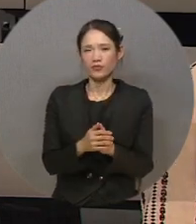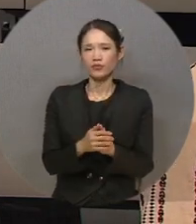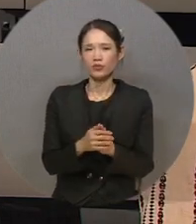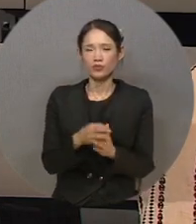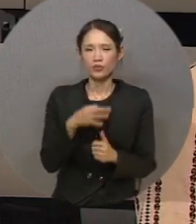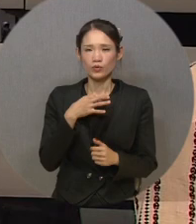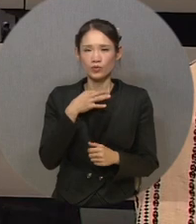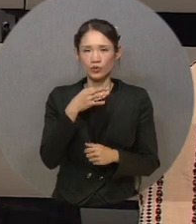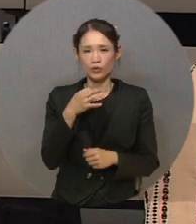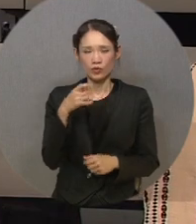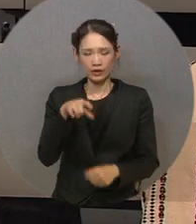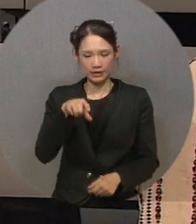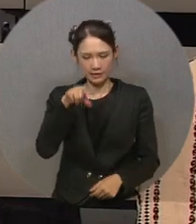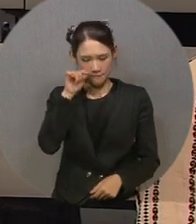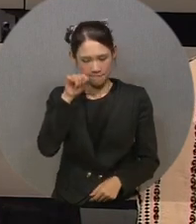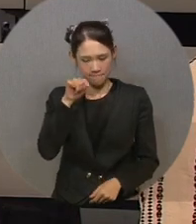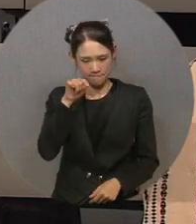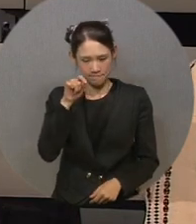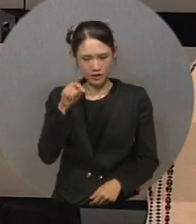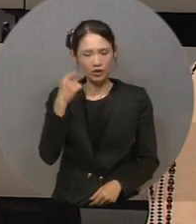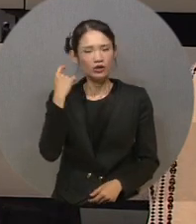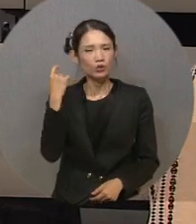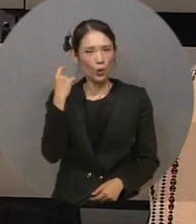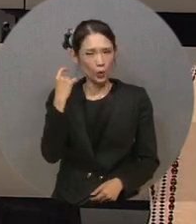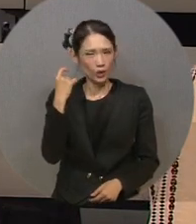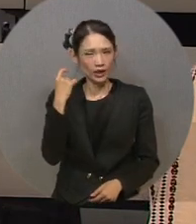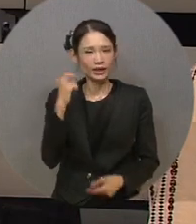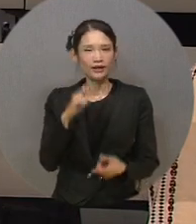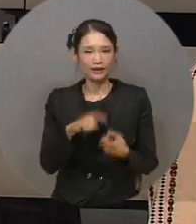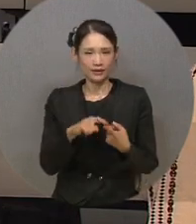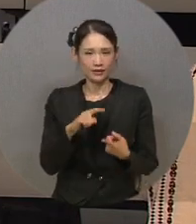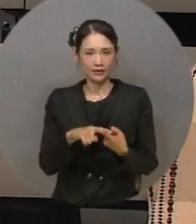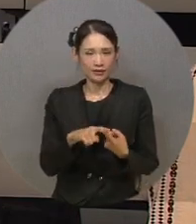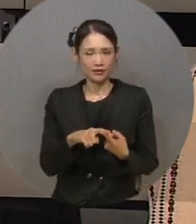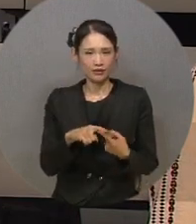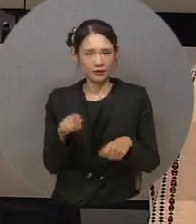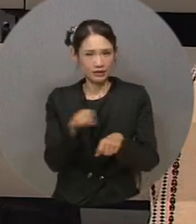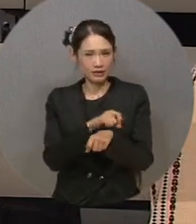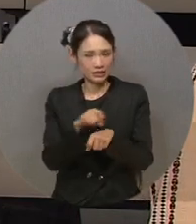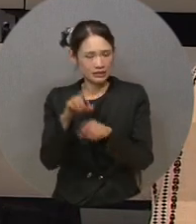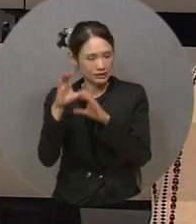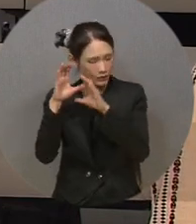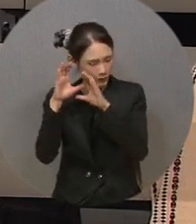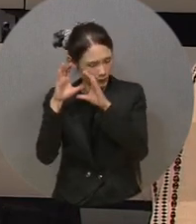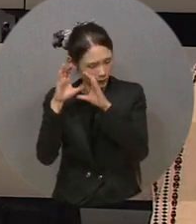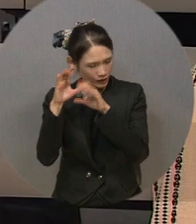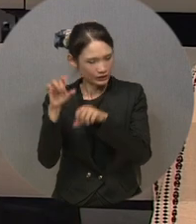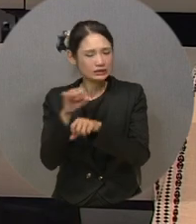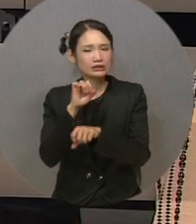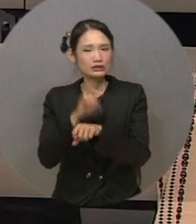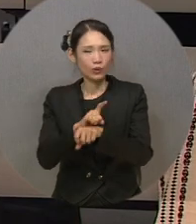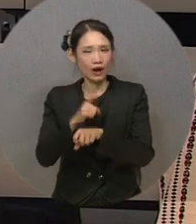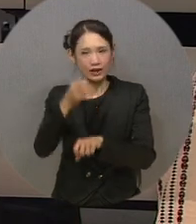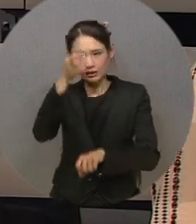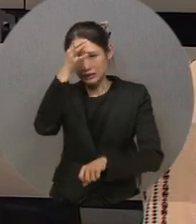교정해주고 캐치해서 교정해줄 수 있는 그런 민감한 어떤 소리에 대한 그런 좀